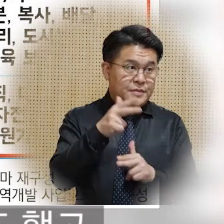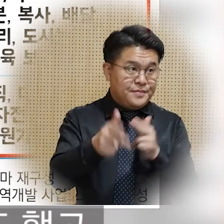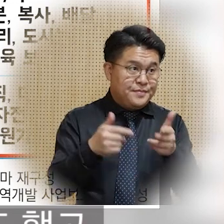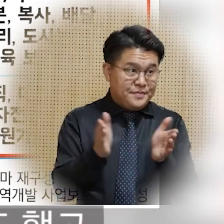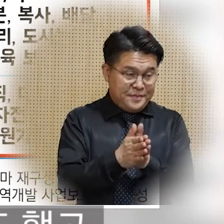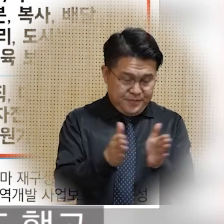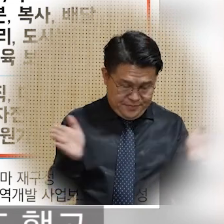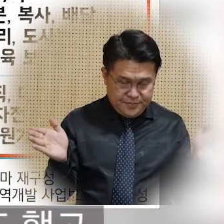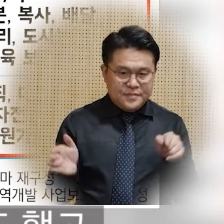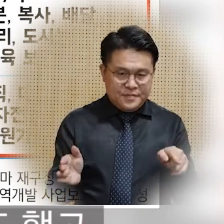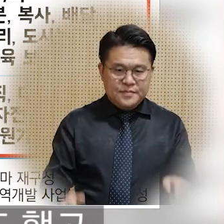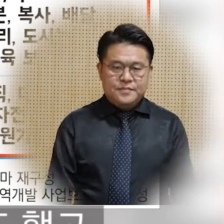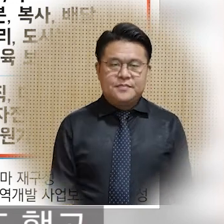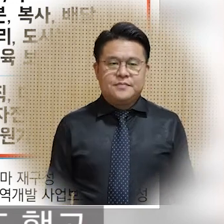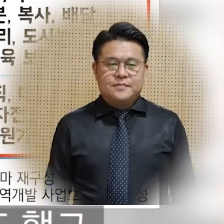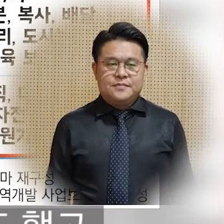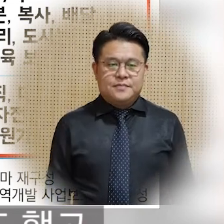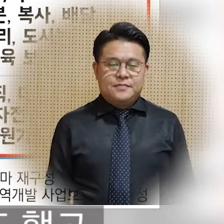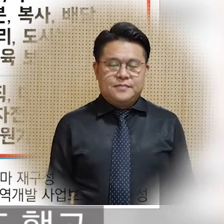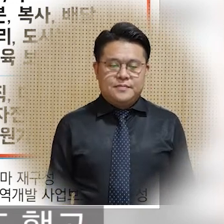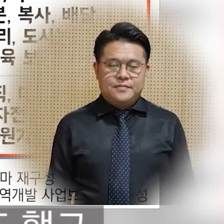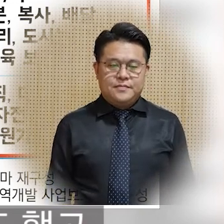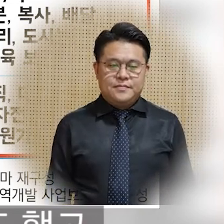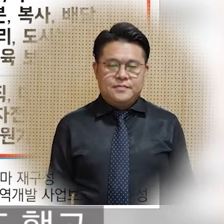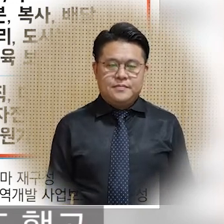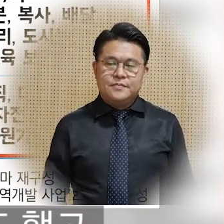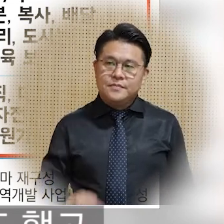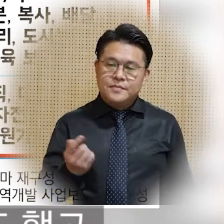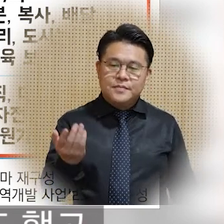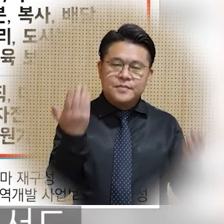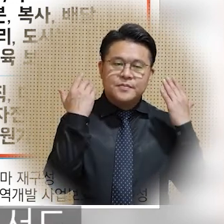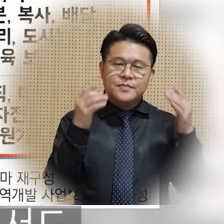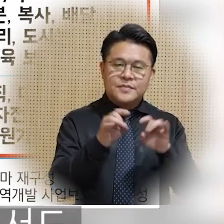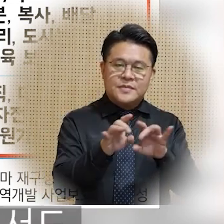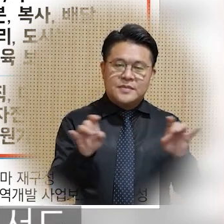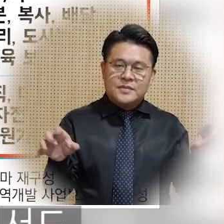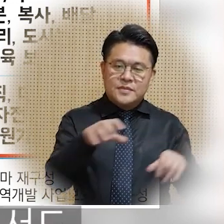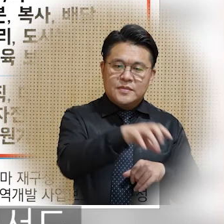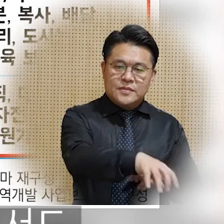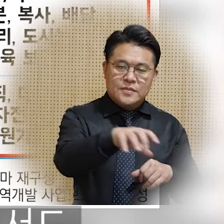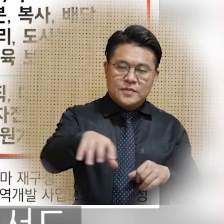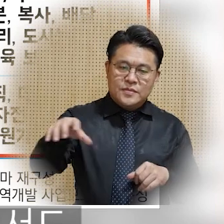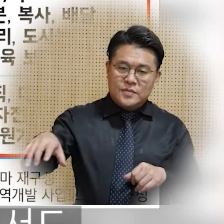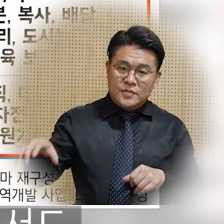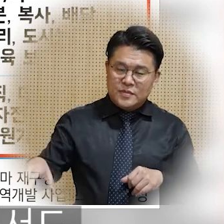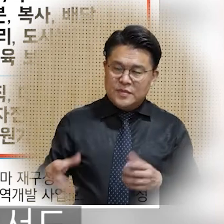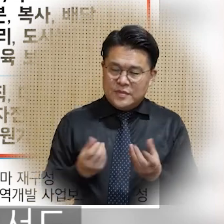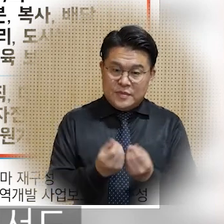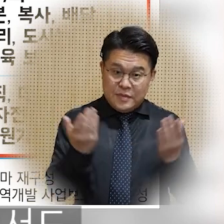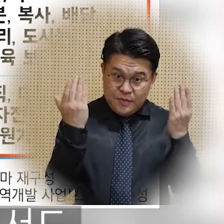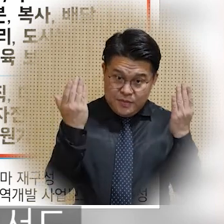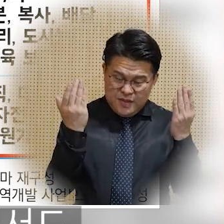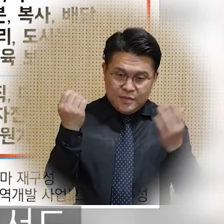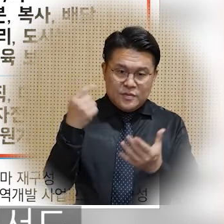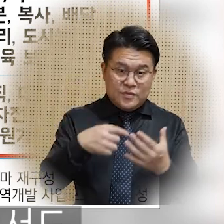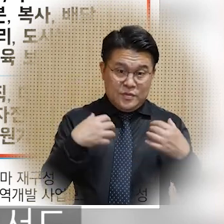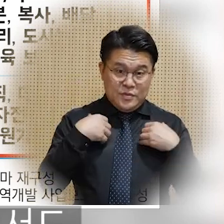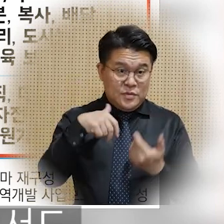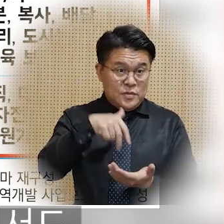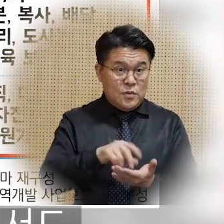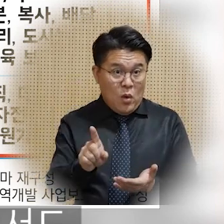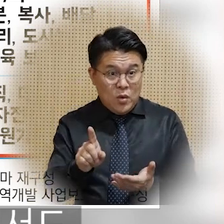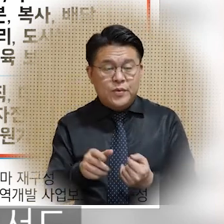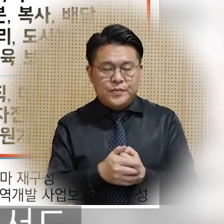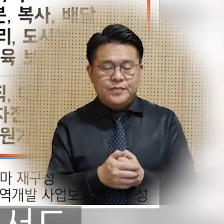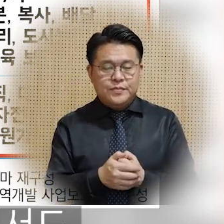2010년대에는 바로 이제 그 장애인 일자리 사업이 이제 진행이 되기도 했고, 그 다음에 각 학교 내에 있는 그